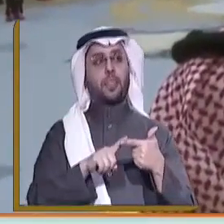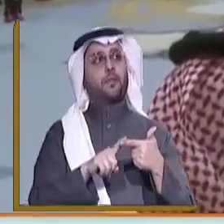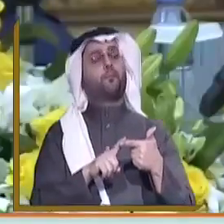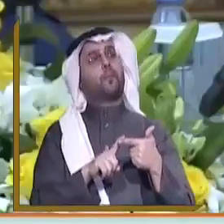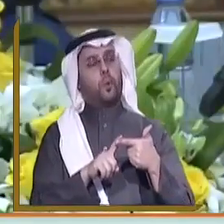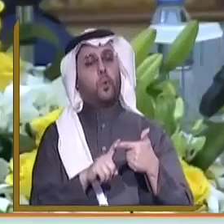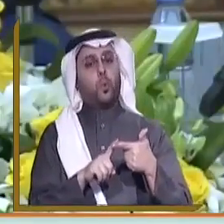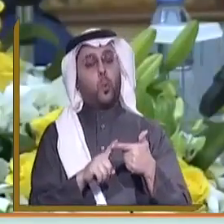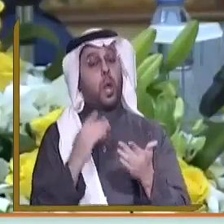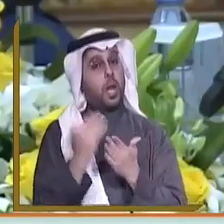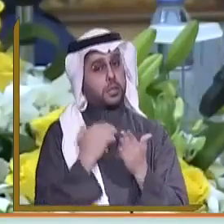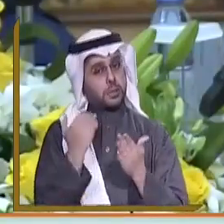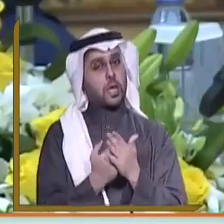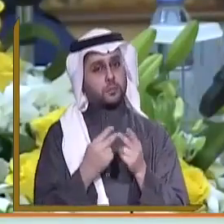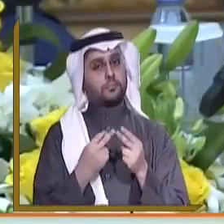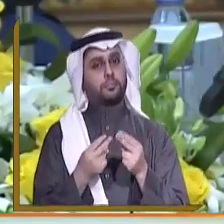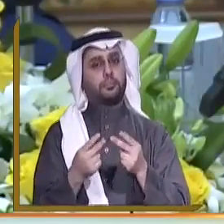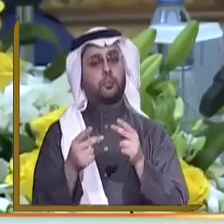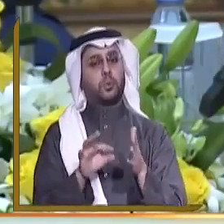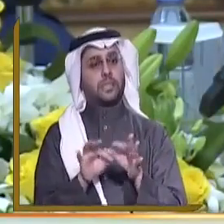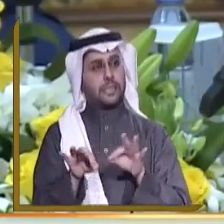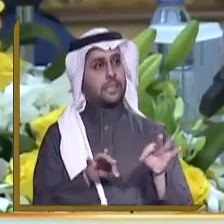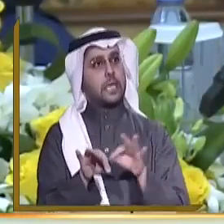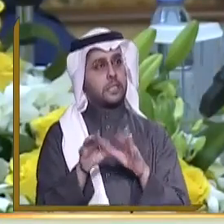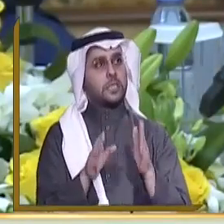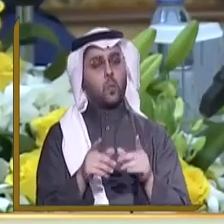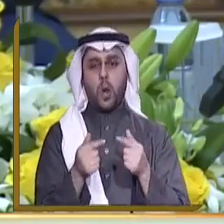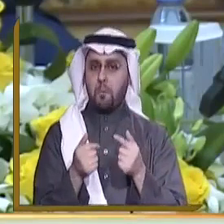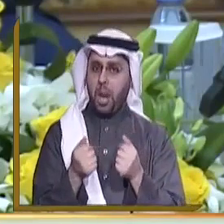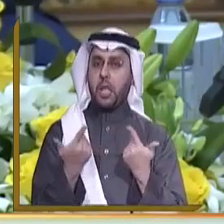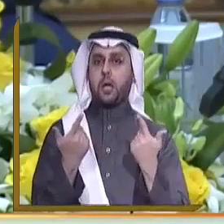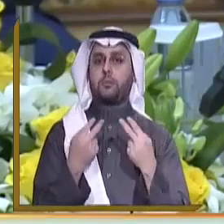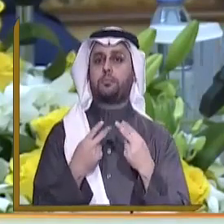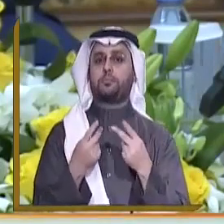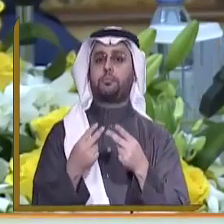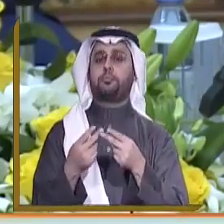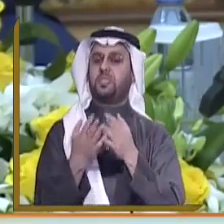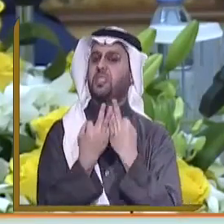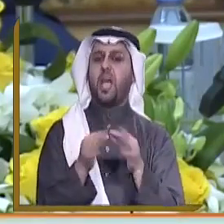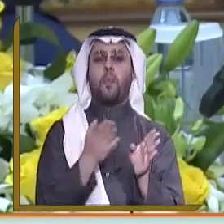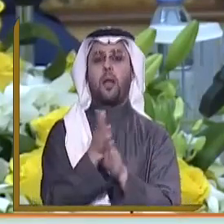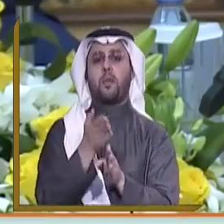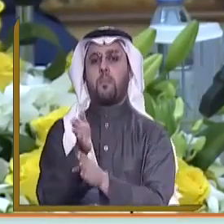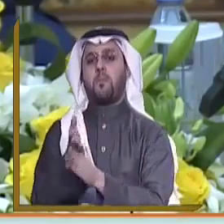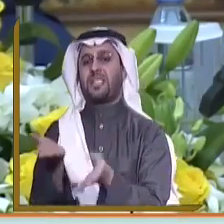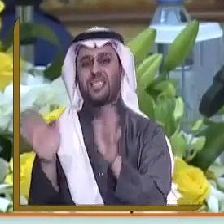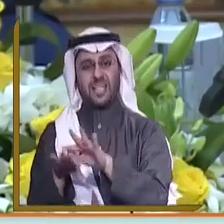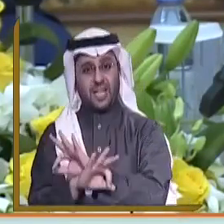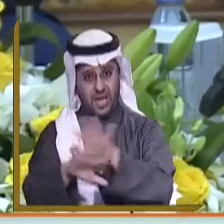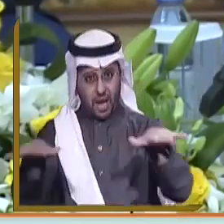وبالطبع في بقيه المجالات السياسيه والماليه و مجالات التعاون مع